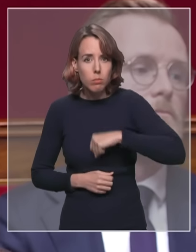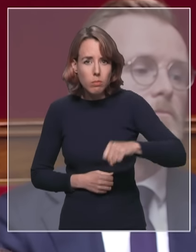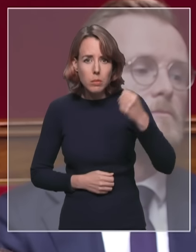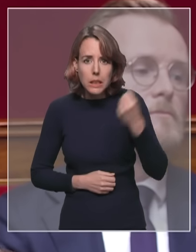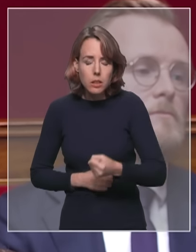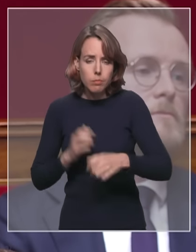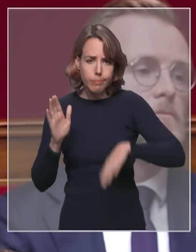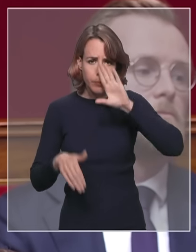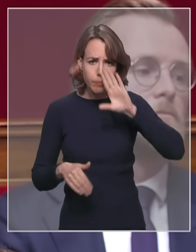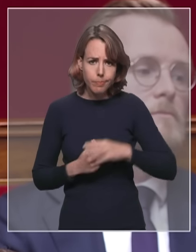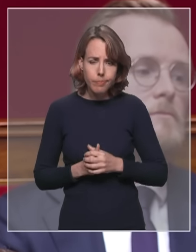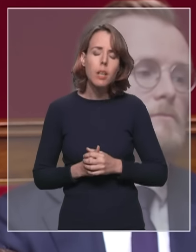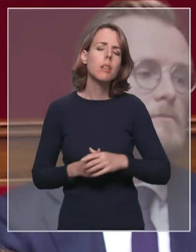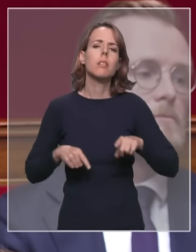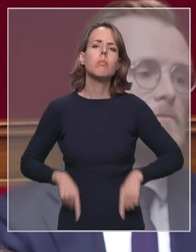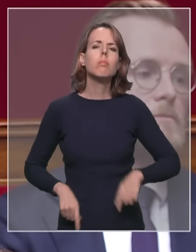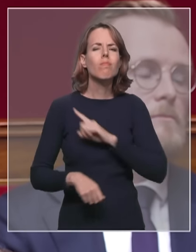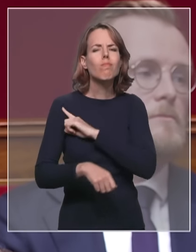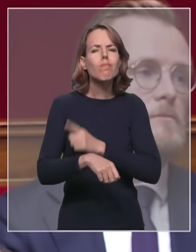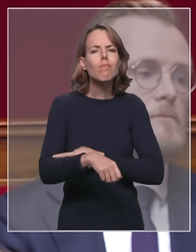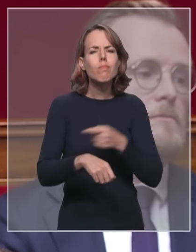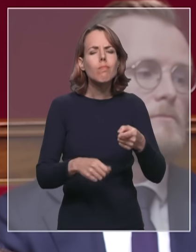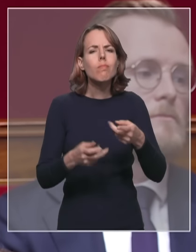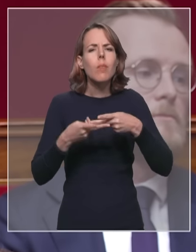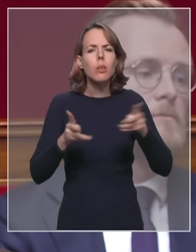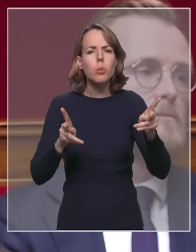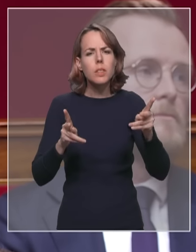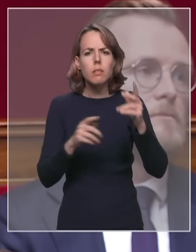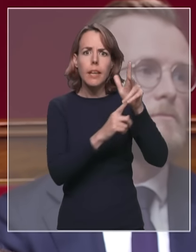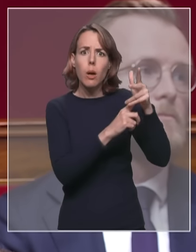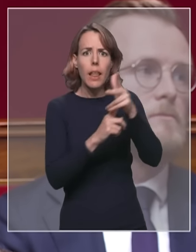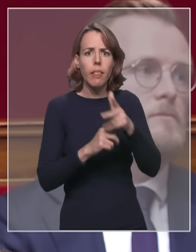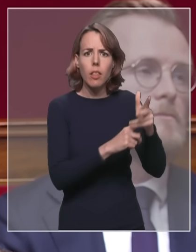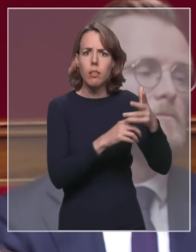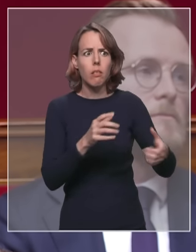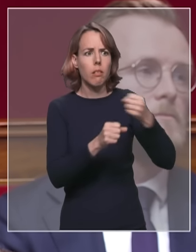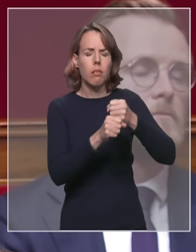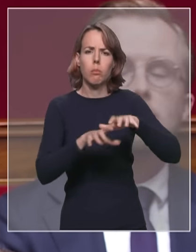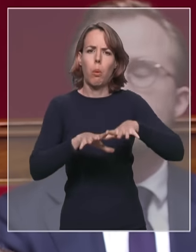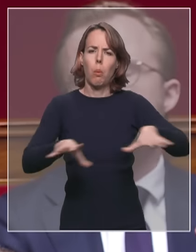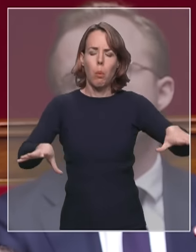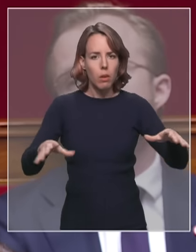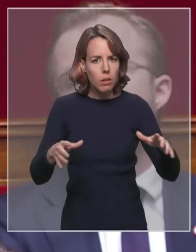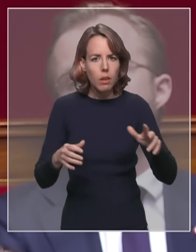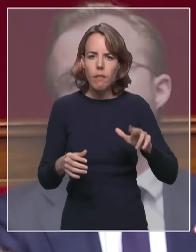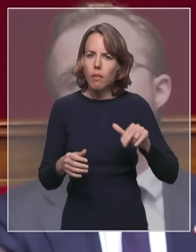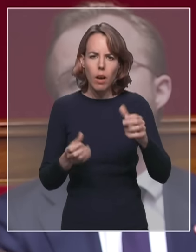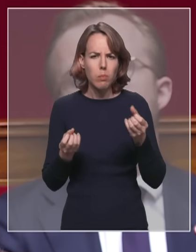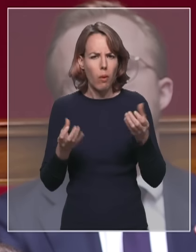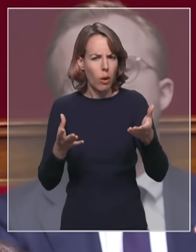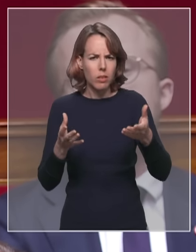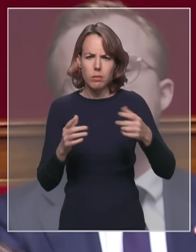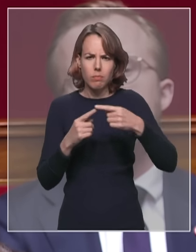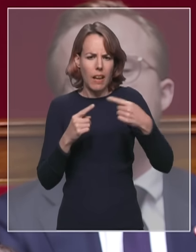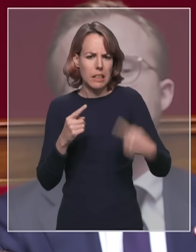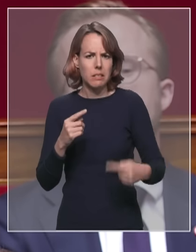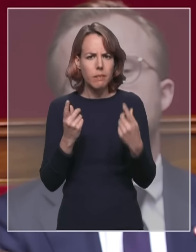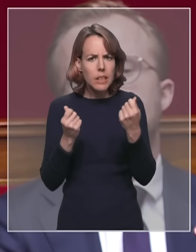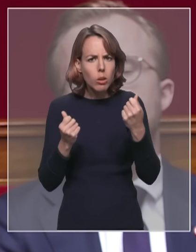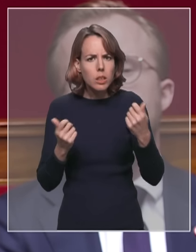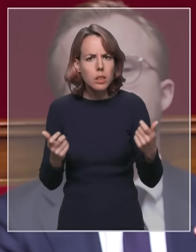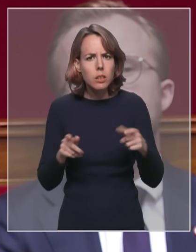l'Énergie vient d'annoncer un programme de construction massif d'éoliennes. Ce plan va conduire à la faillite financière et à une explosion de